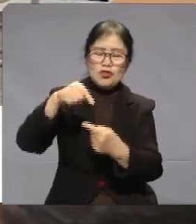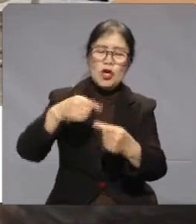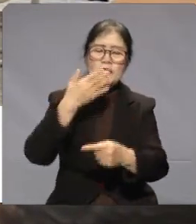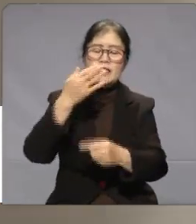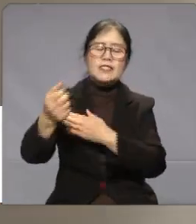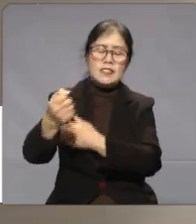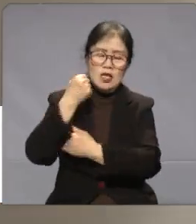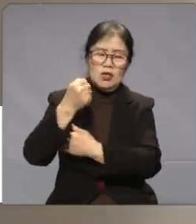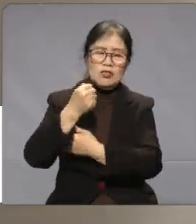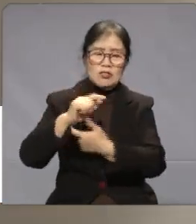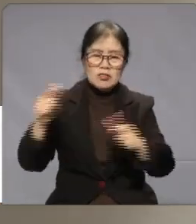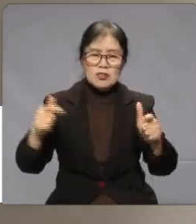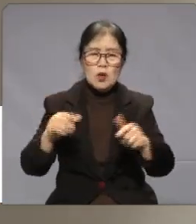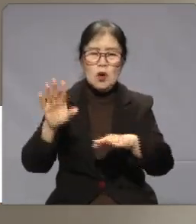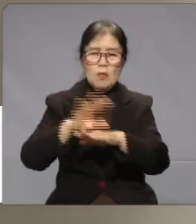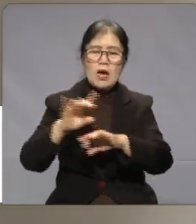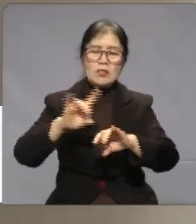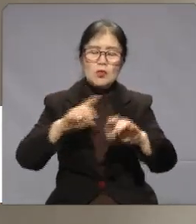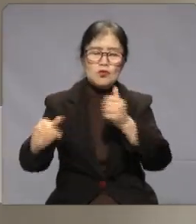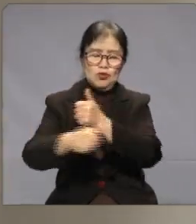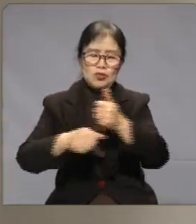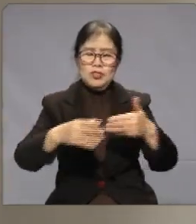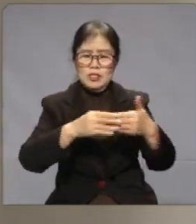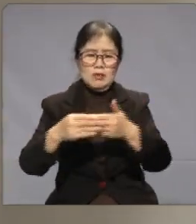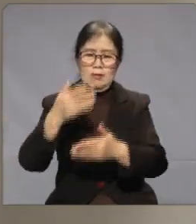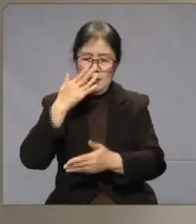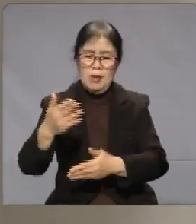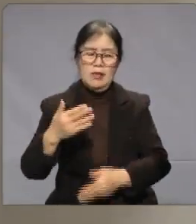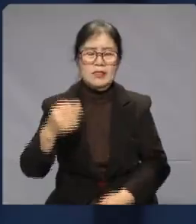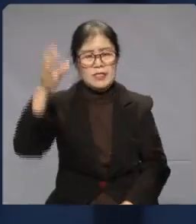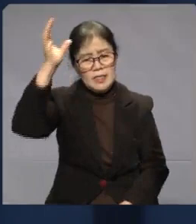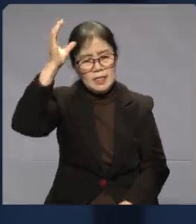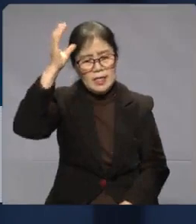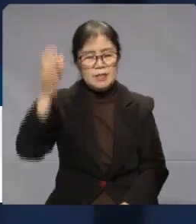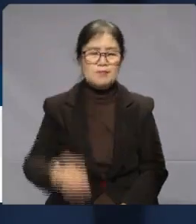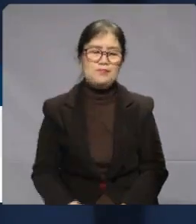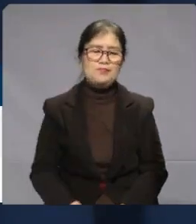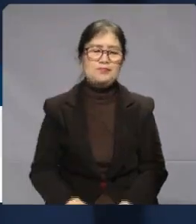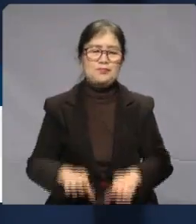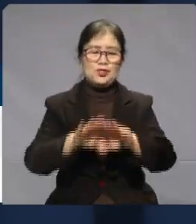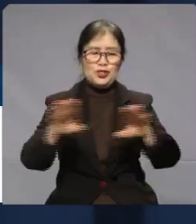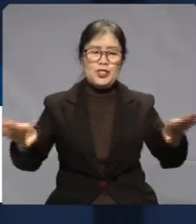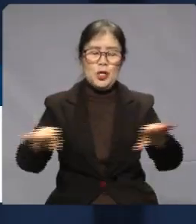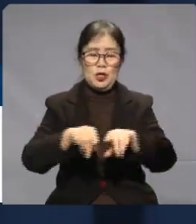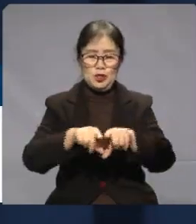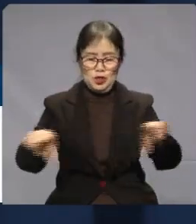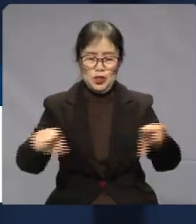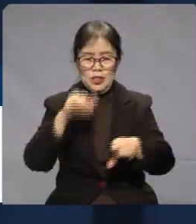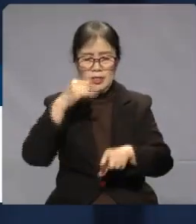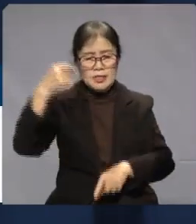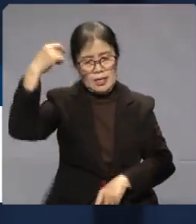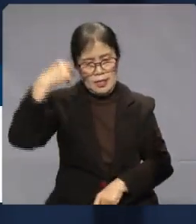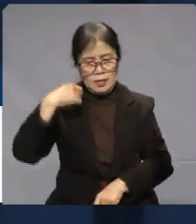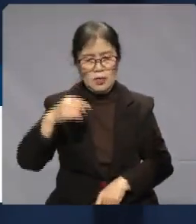바탕으로 방통위를 이끌어 나갈 것으로 기대했습니다 균형 있는 감각으로